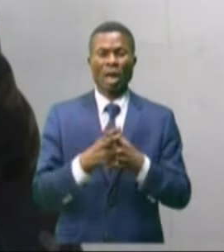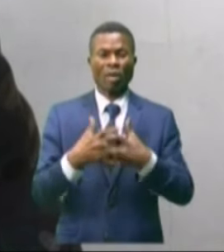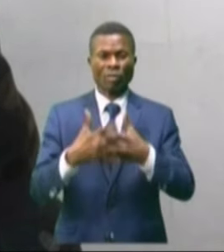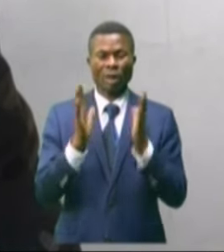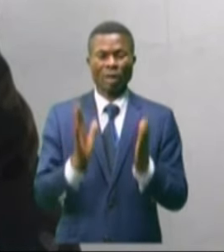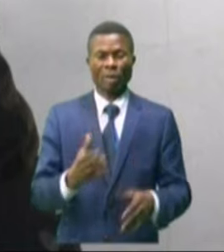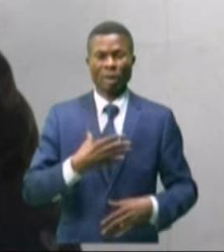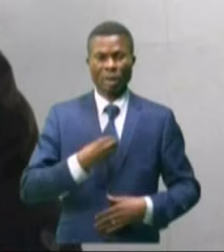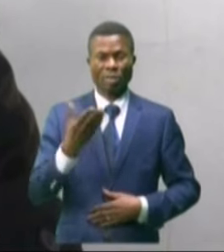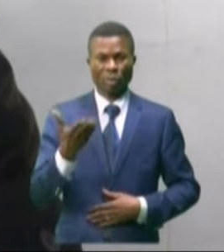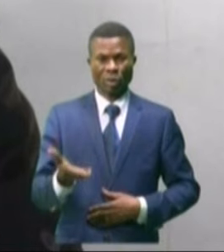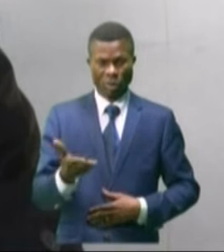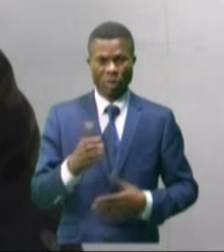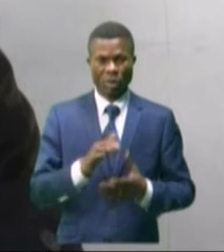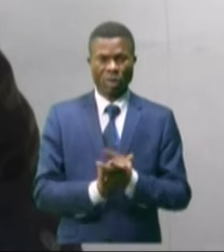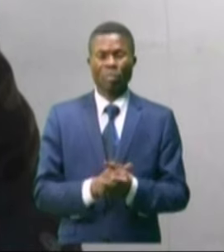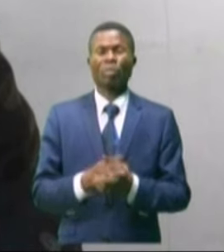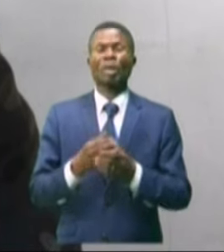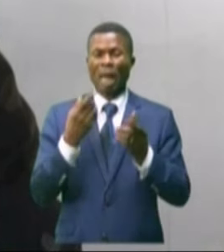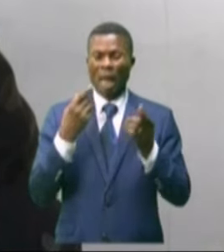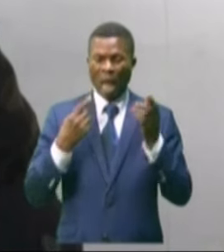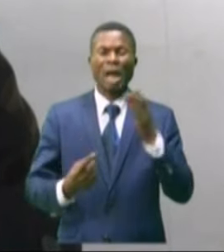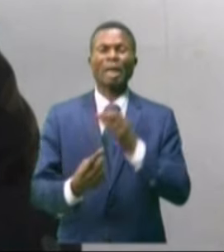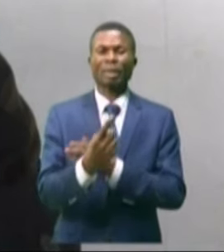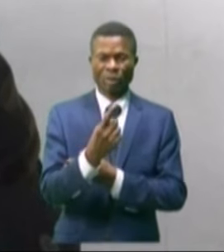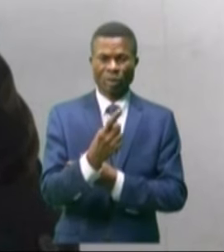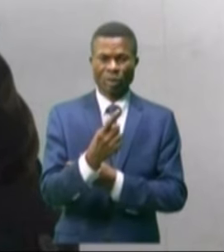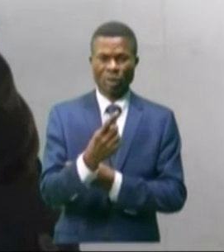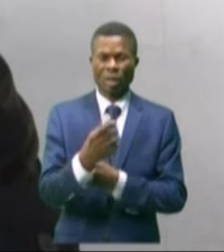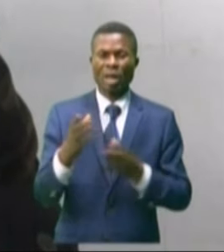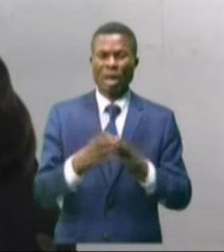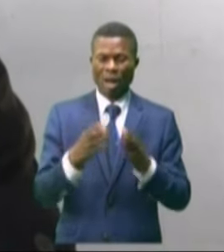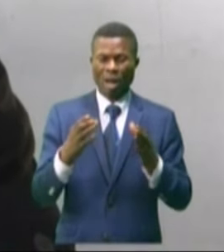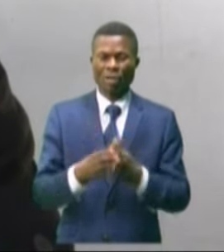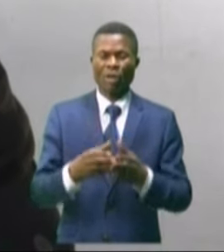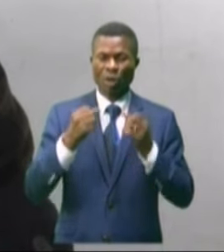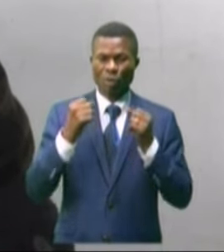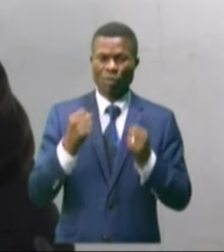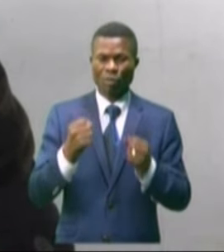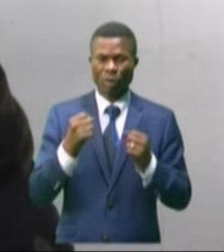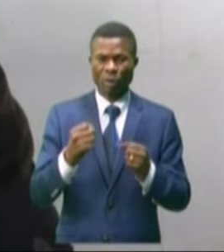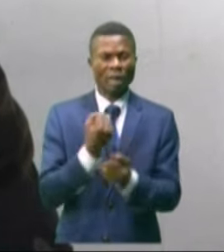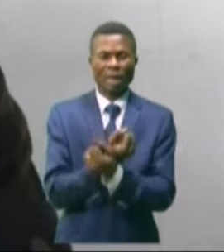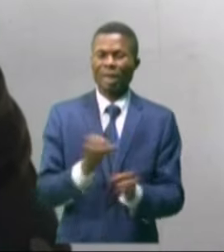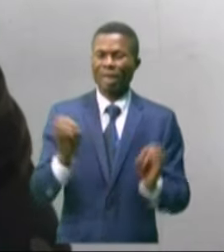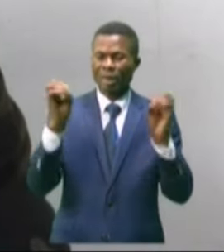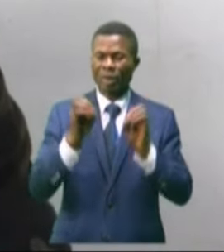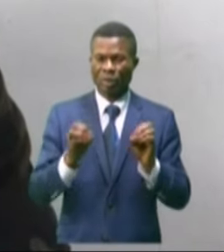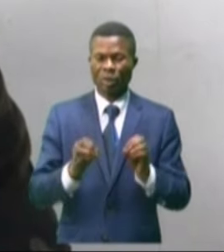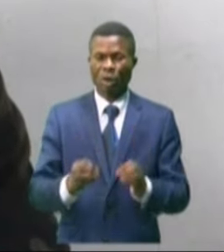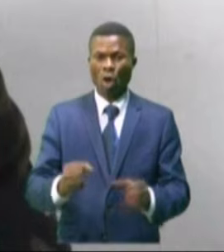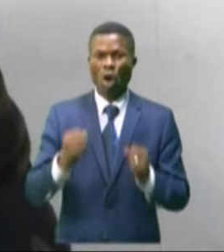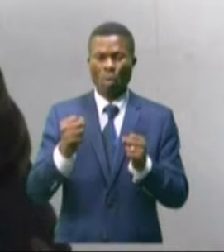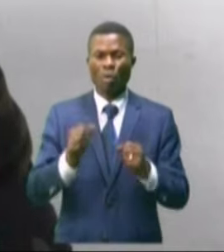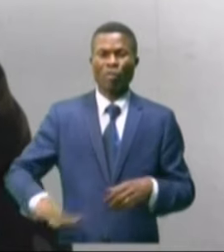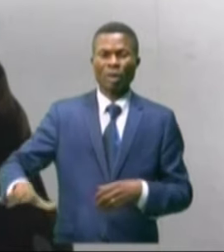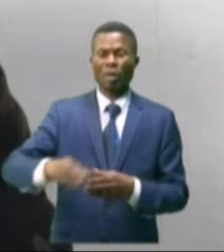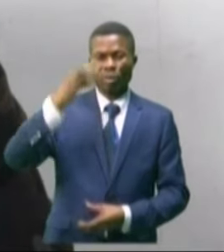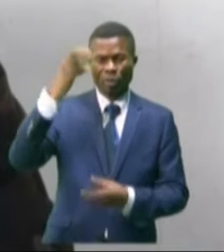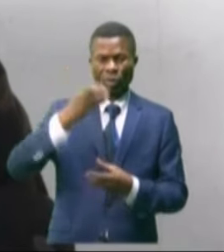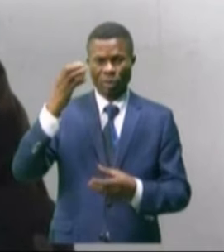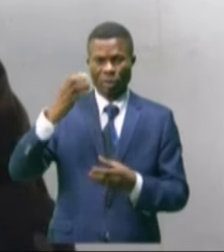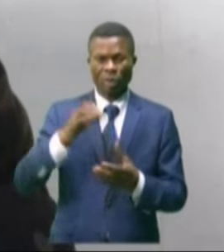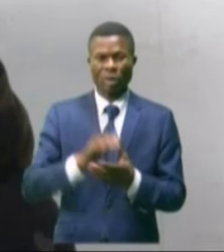partenaires dénoncent avec énergie le non-respect par le régime de Kigali de la